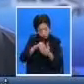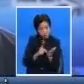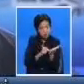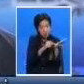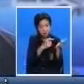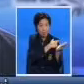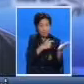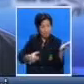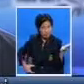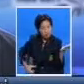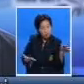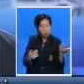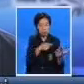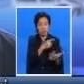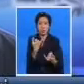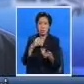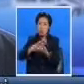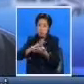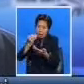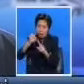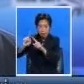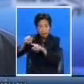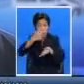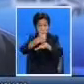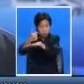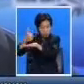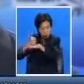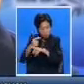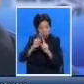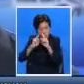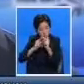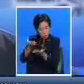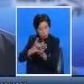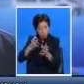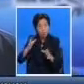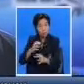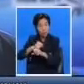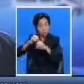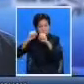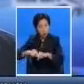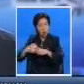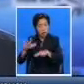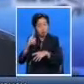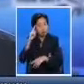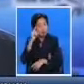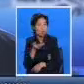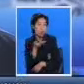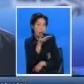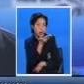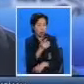ได้มีการประชุมกันแล้วก็มีมติออกมาว่าจะขอให้ทางราชเลขา